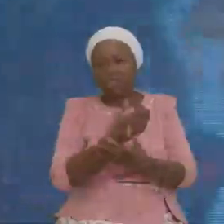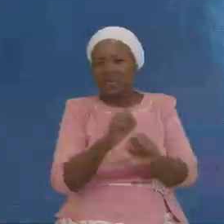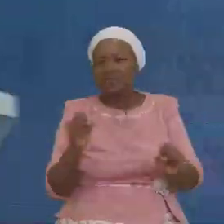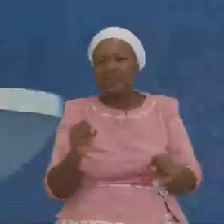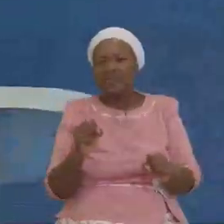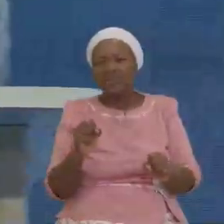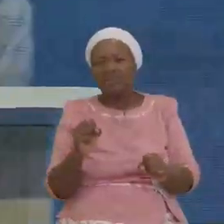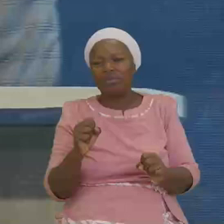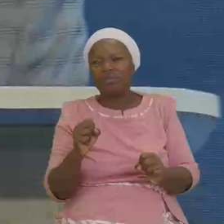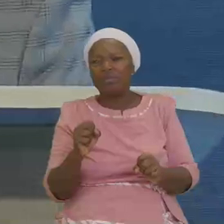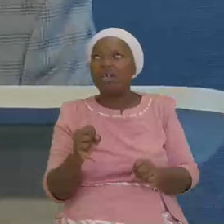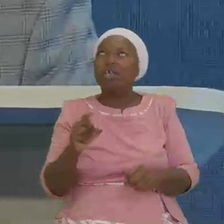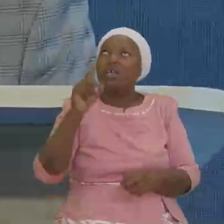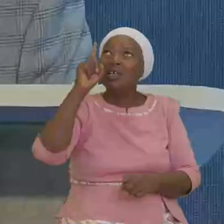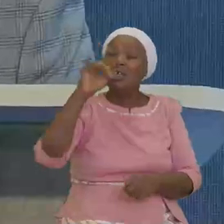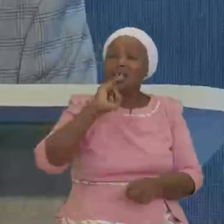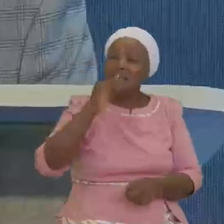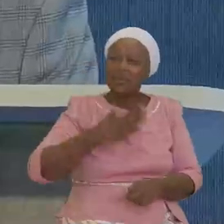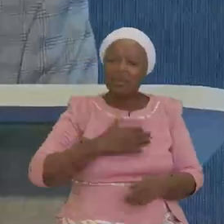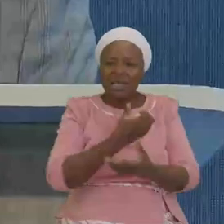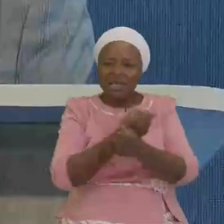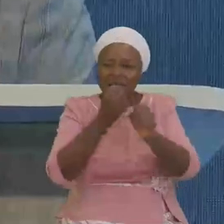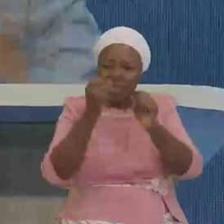payé tout le prix pour mon salut,